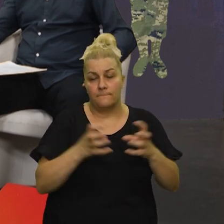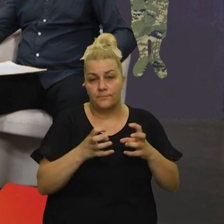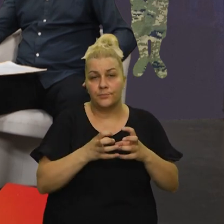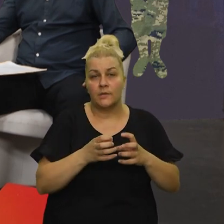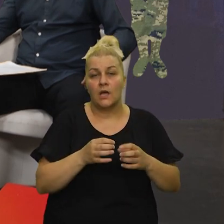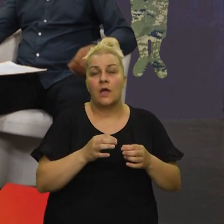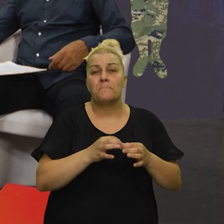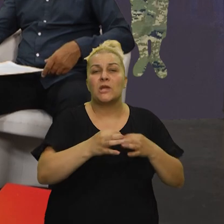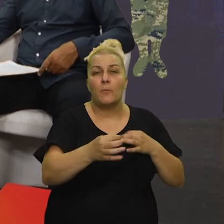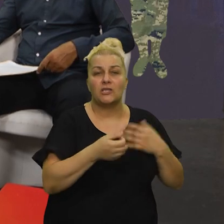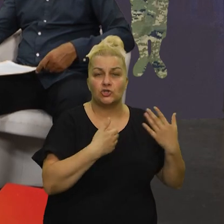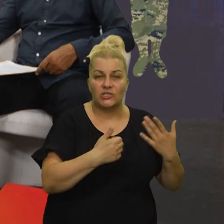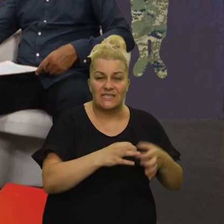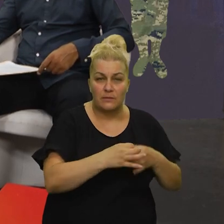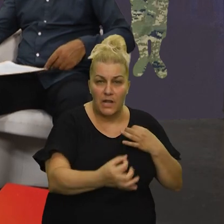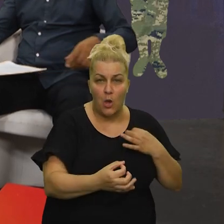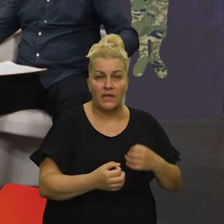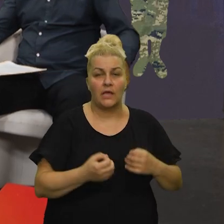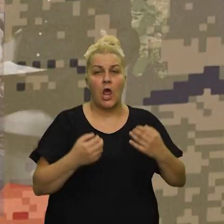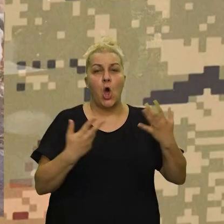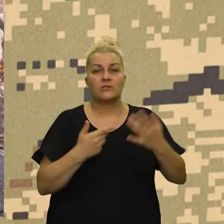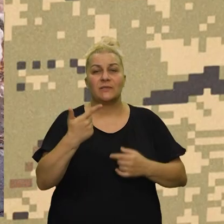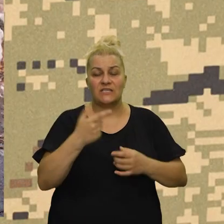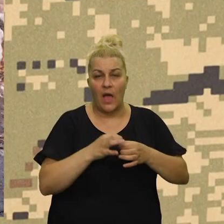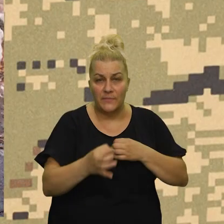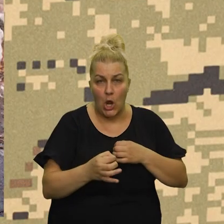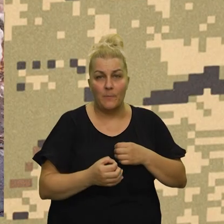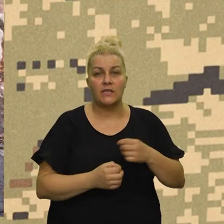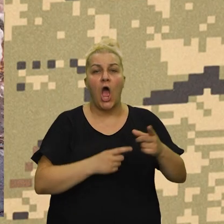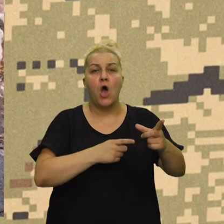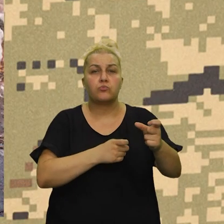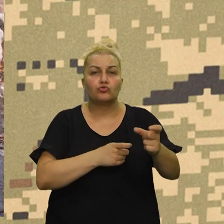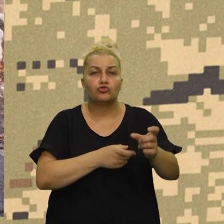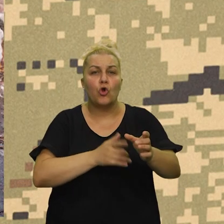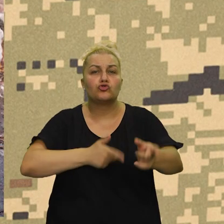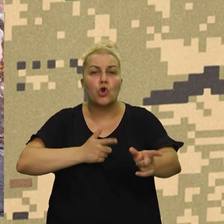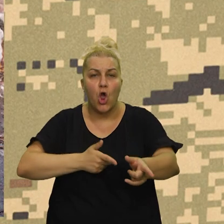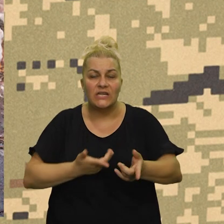minobacači 60 mm, 82 mm, puškostrojnice,